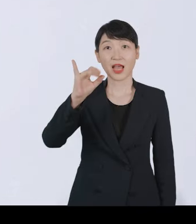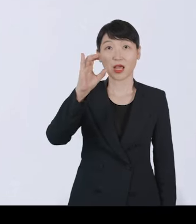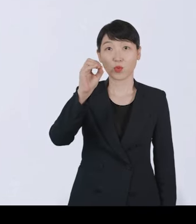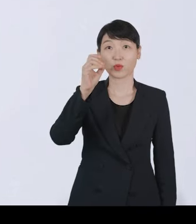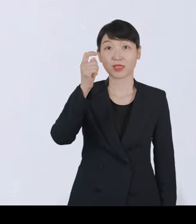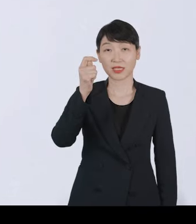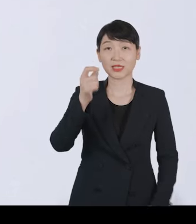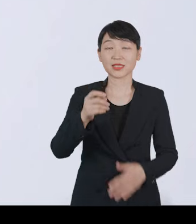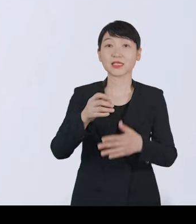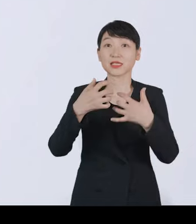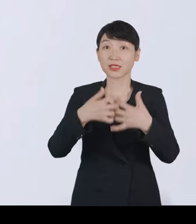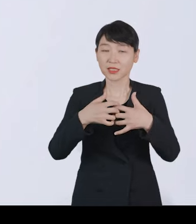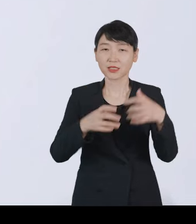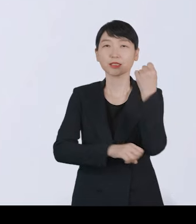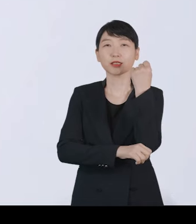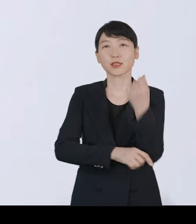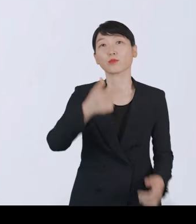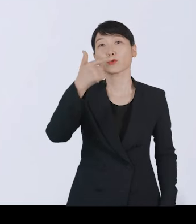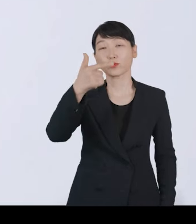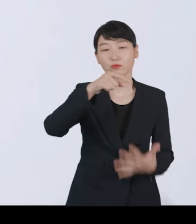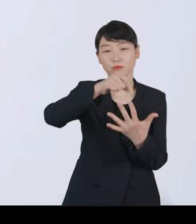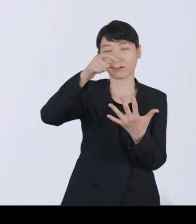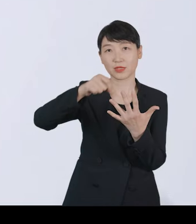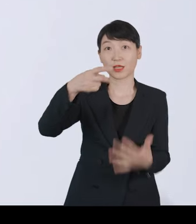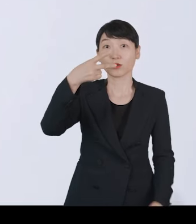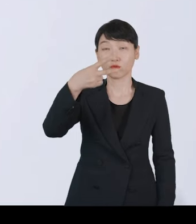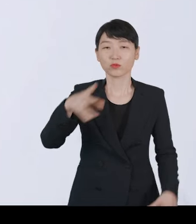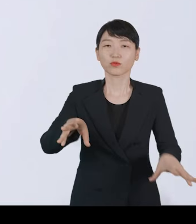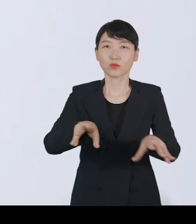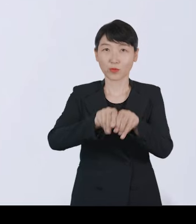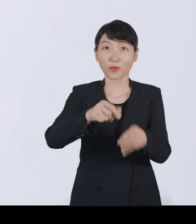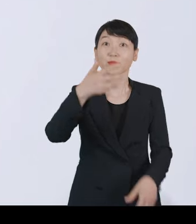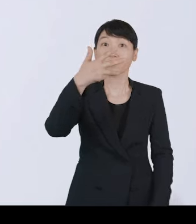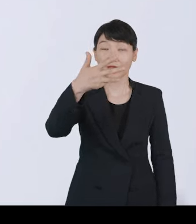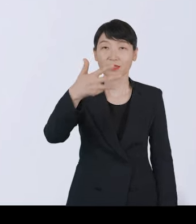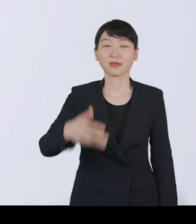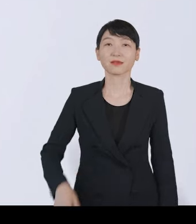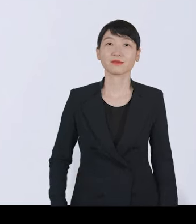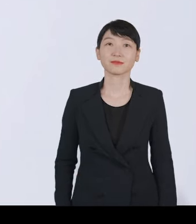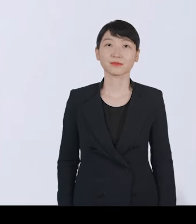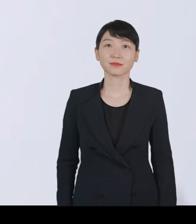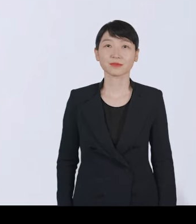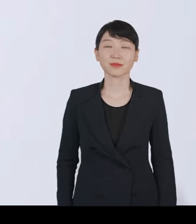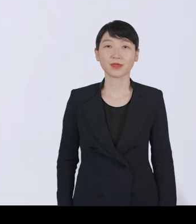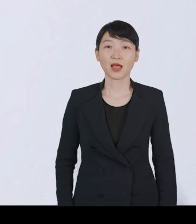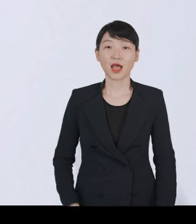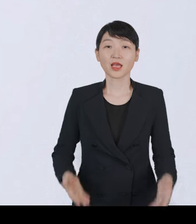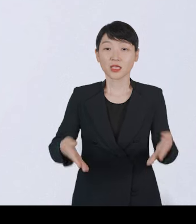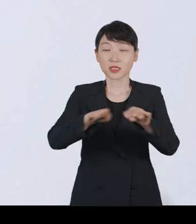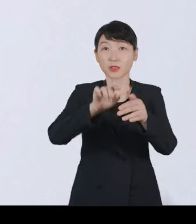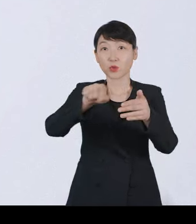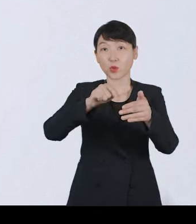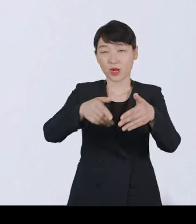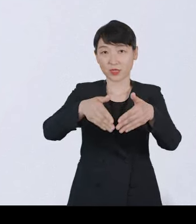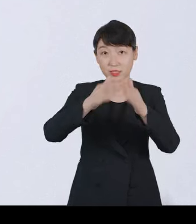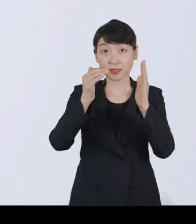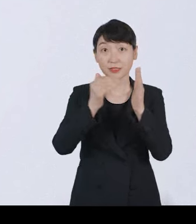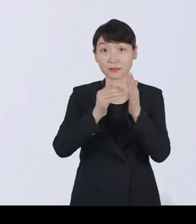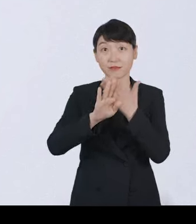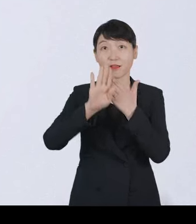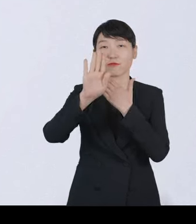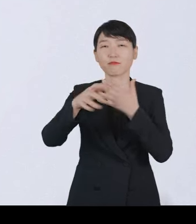IoT 장비는 기본형 6종, 선택형 2종, 총 8종으로 구성되어 있으며 시설에 설치된 IoT 센서